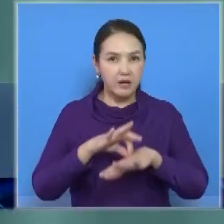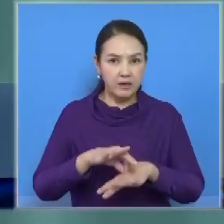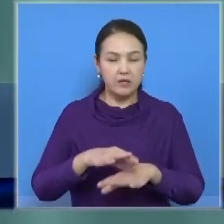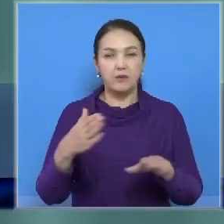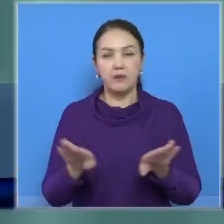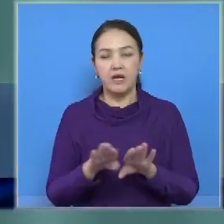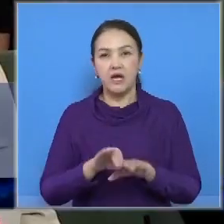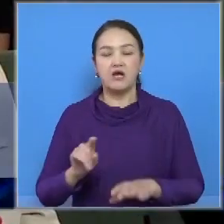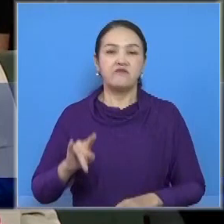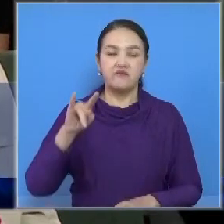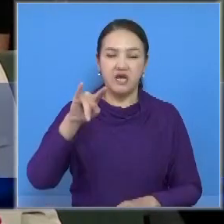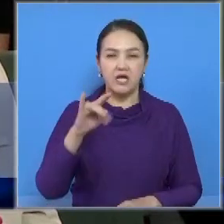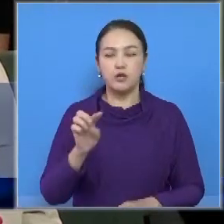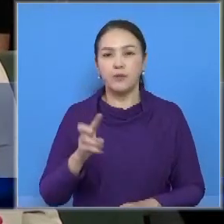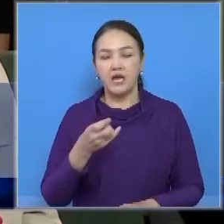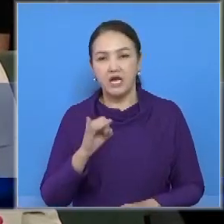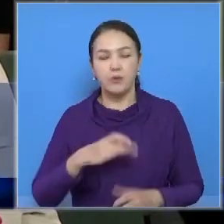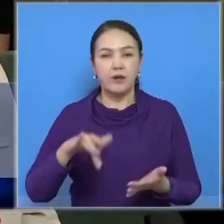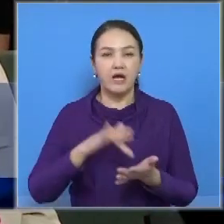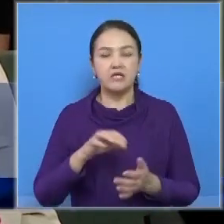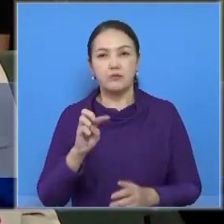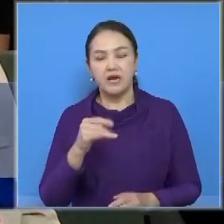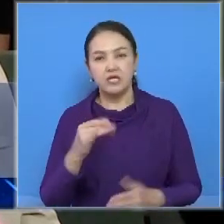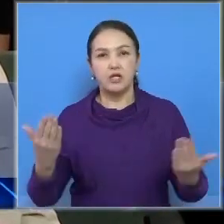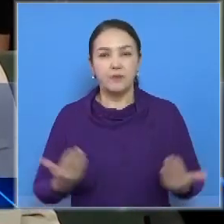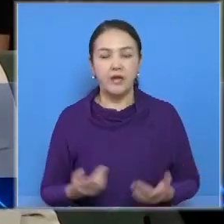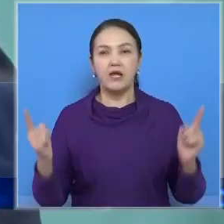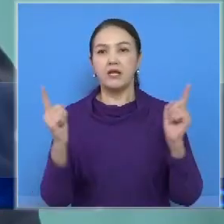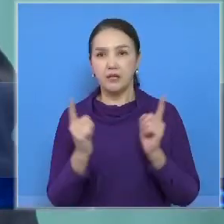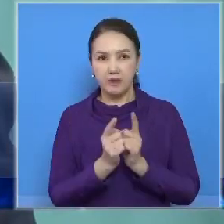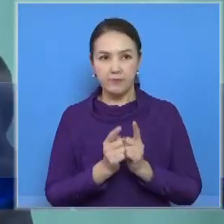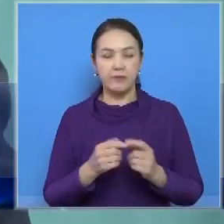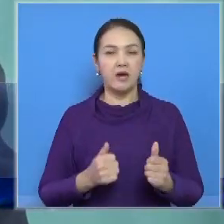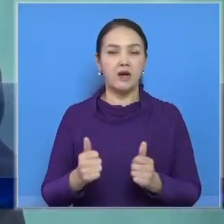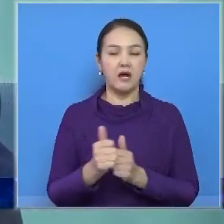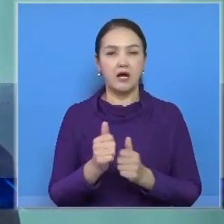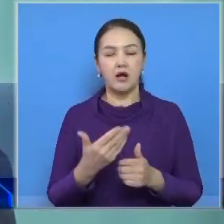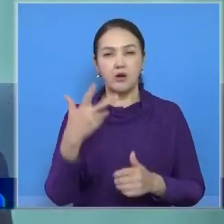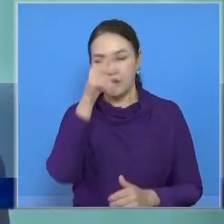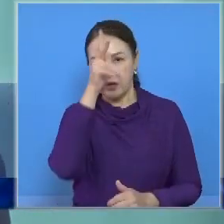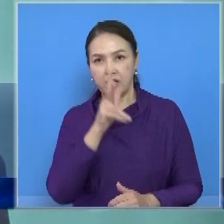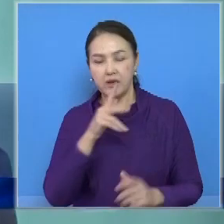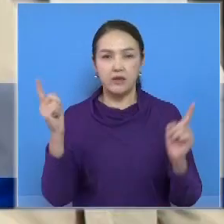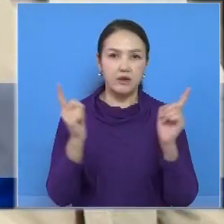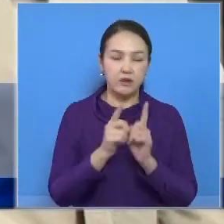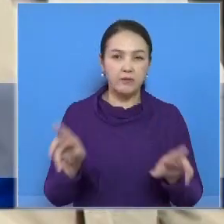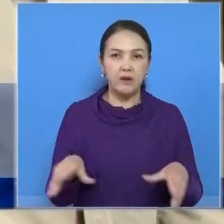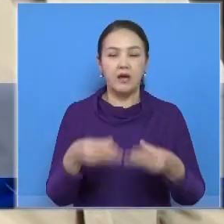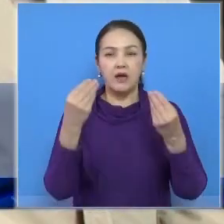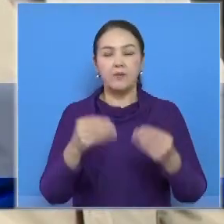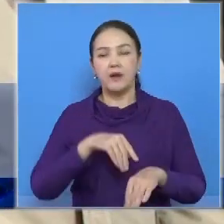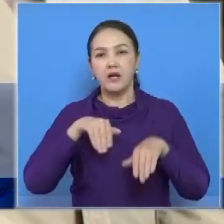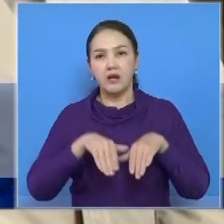келеді. Бұл жолы авиатор, Юнисити, әуе қалашық және Селмаш тұрғындармен жүздесті. Алдымен осыдан 3 ай бұрынғы кездесуде көтерілген